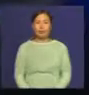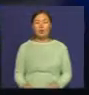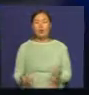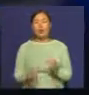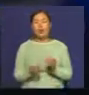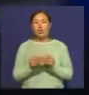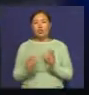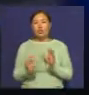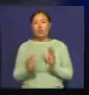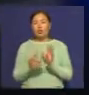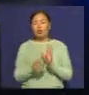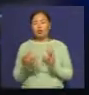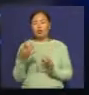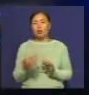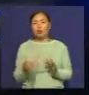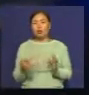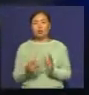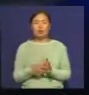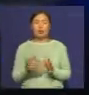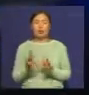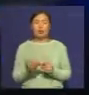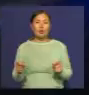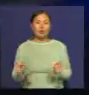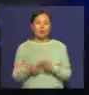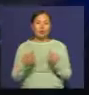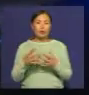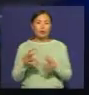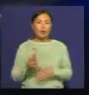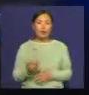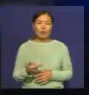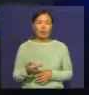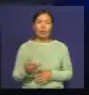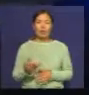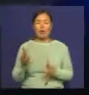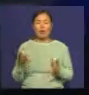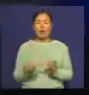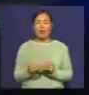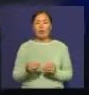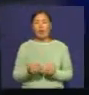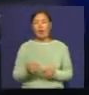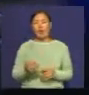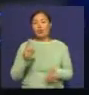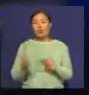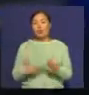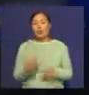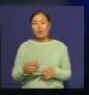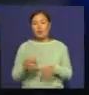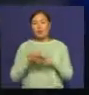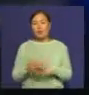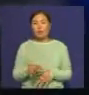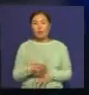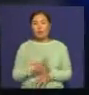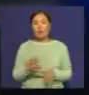637 нарушений на сумму более 1 миллиона 870 тысяч тенге в Мангыстау подвели итоги месячного рейда. Честниками были